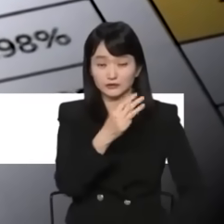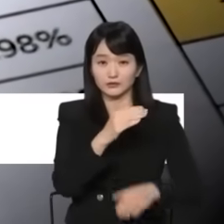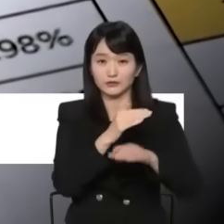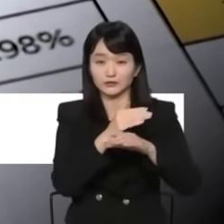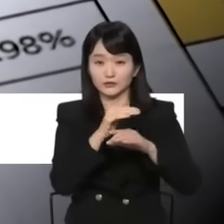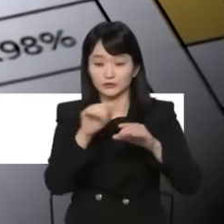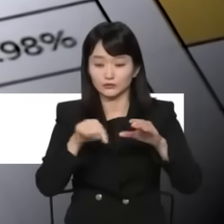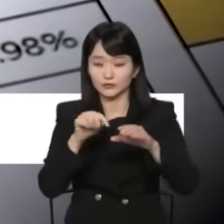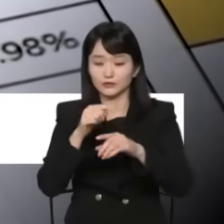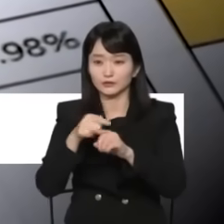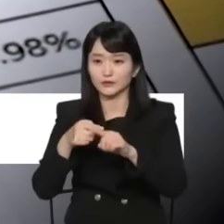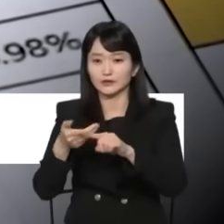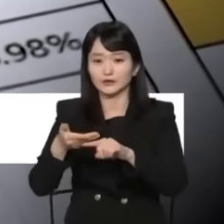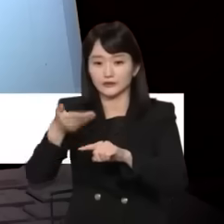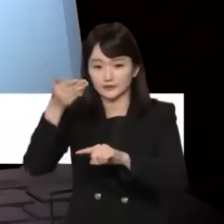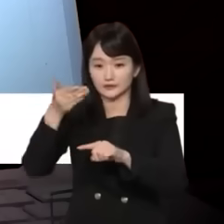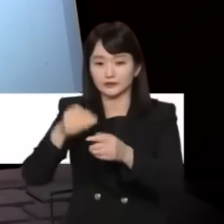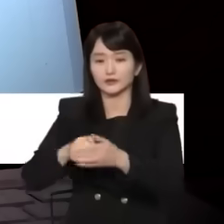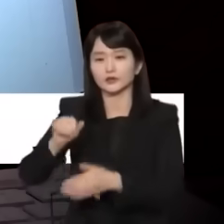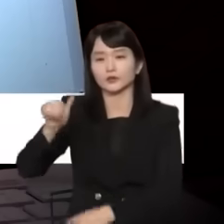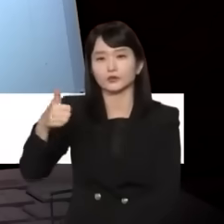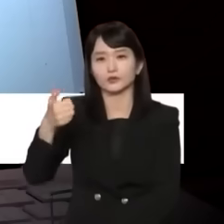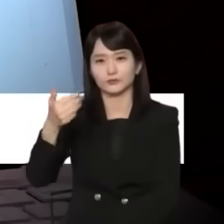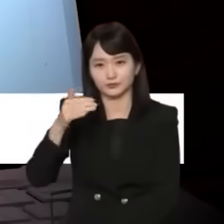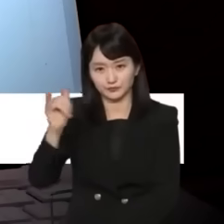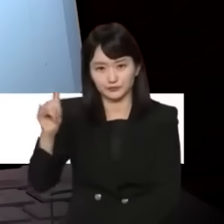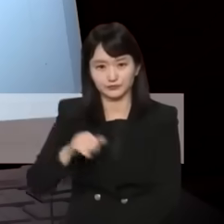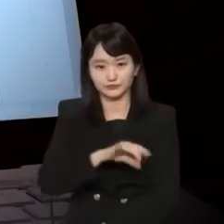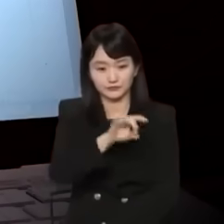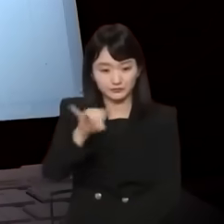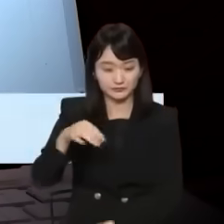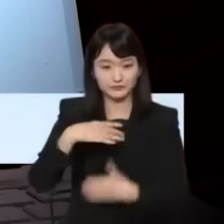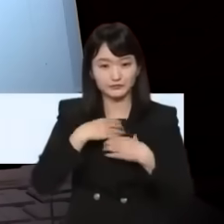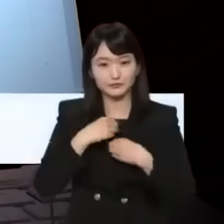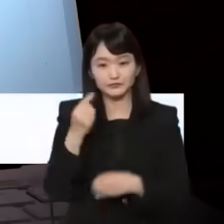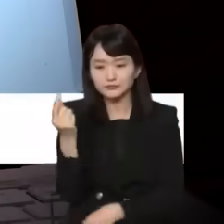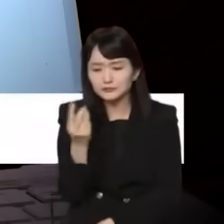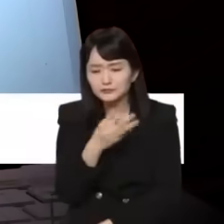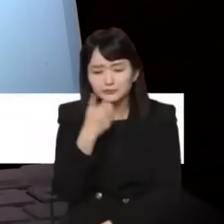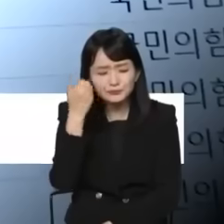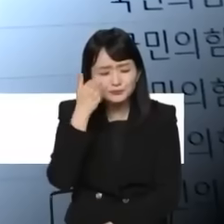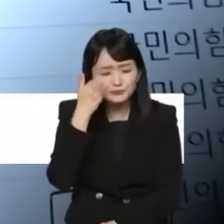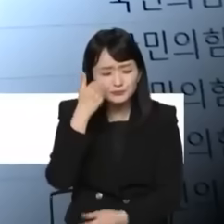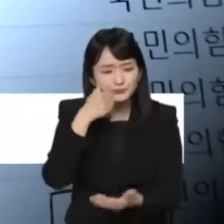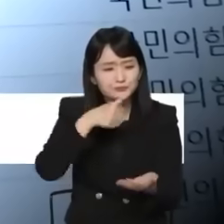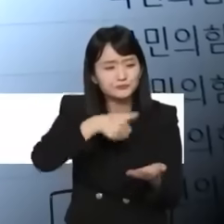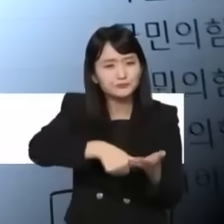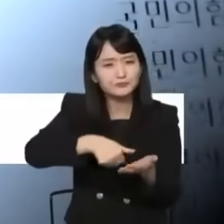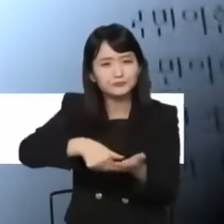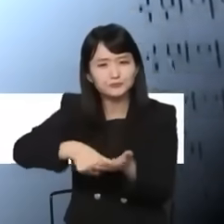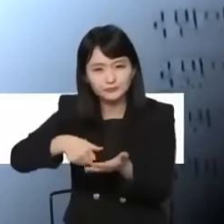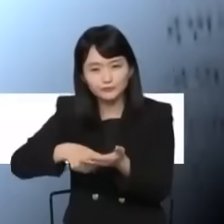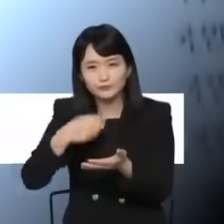500 9명입니다 각 안심 번호별로 누구를 지지했는가를